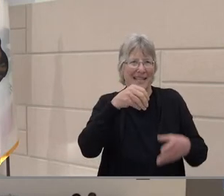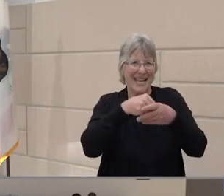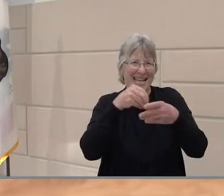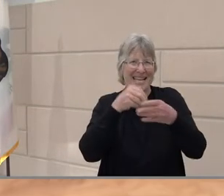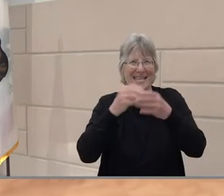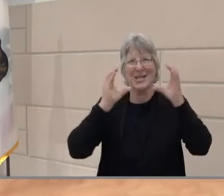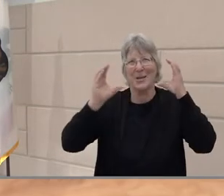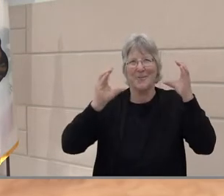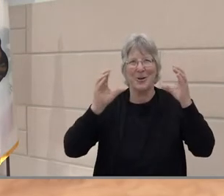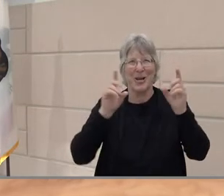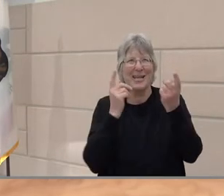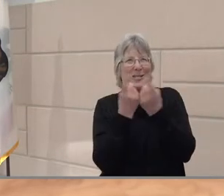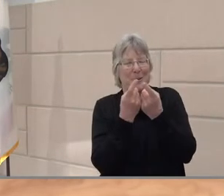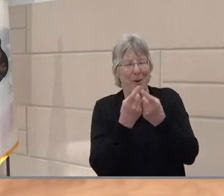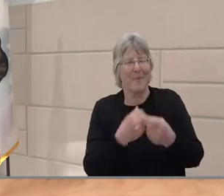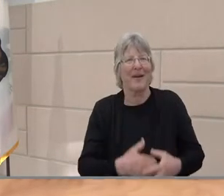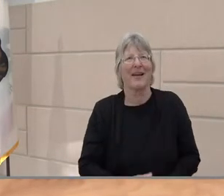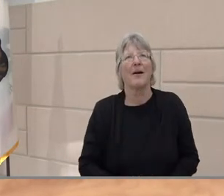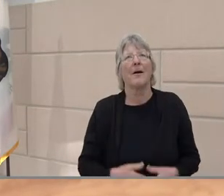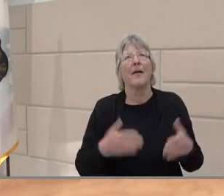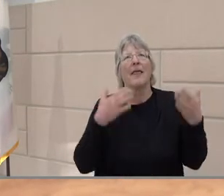ងពីរហ្នឹង